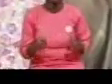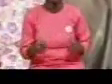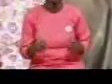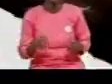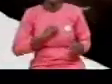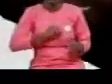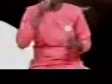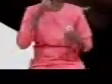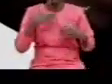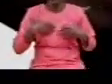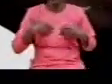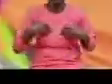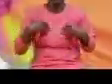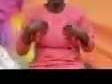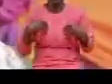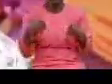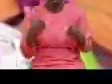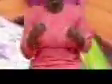suis guéri.